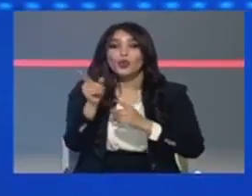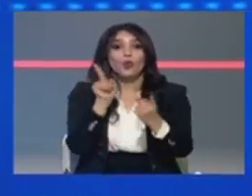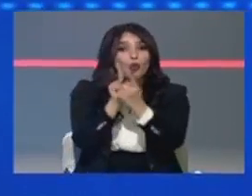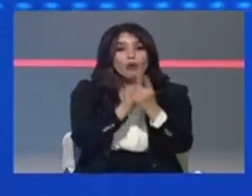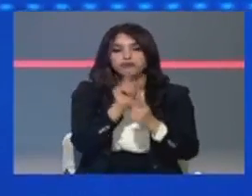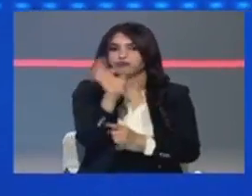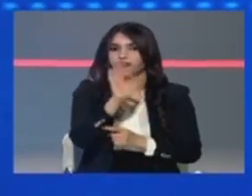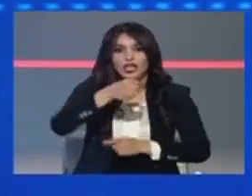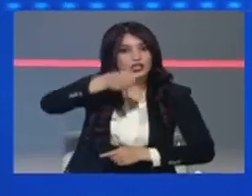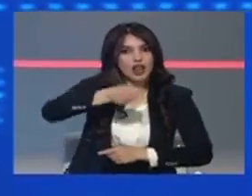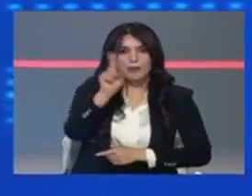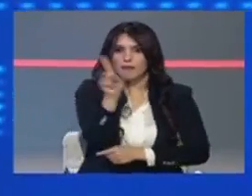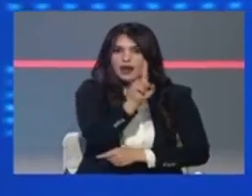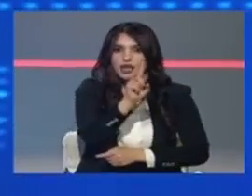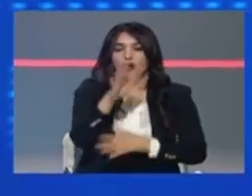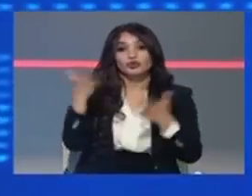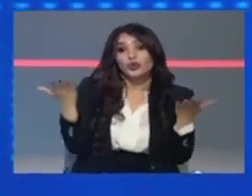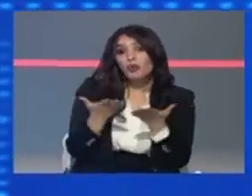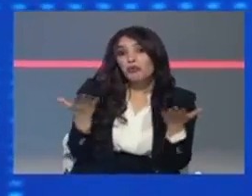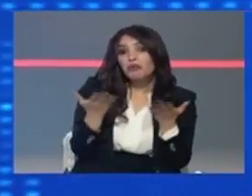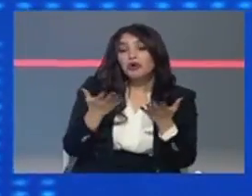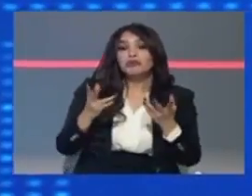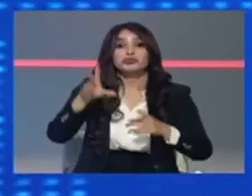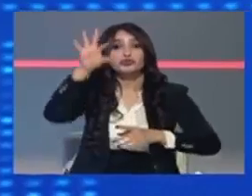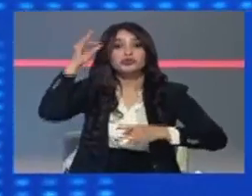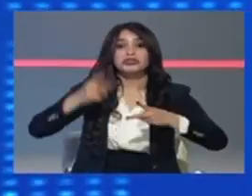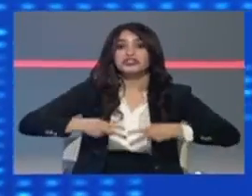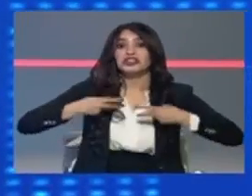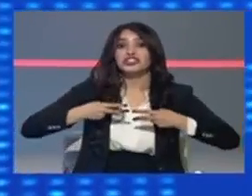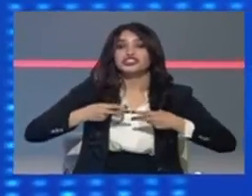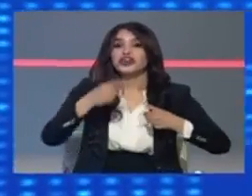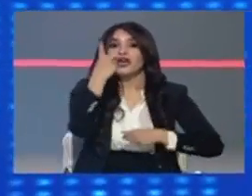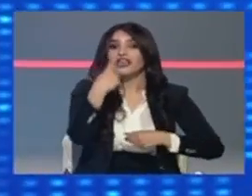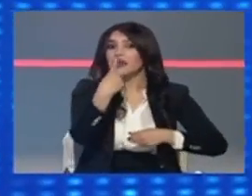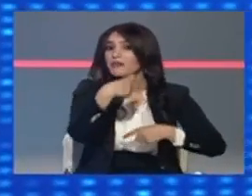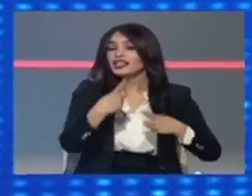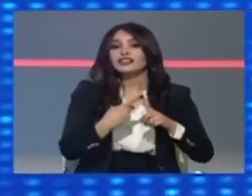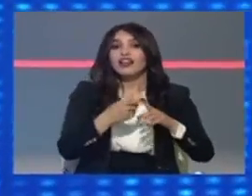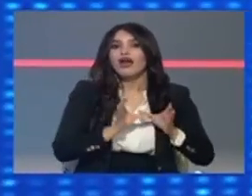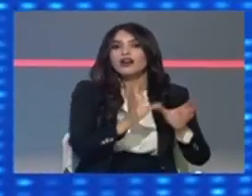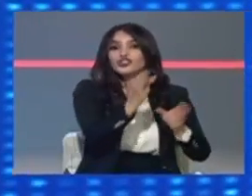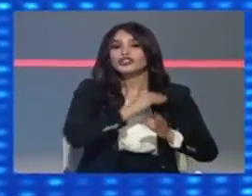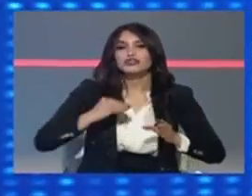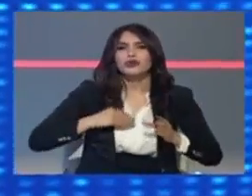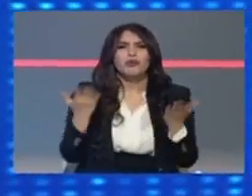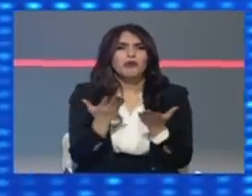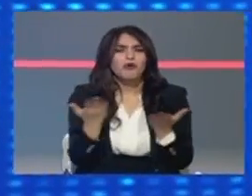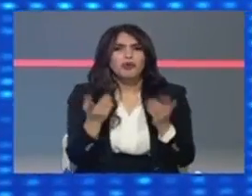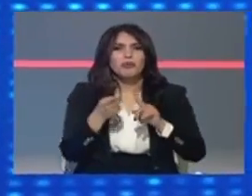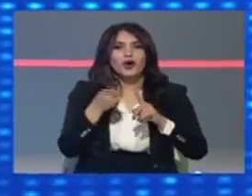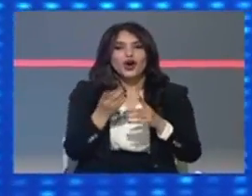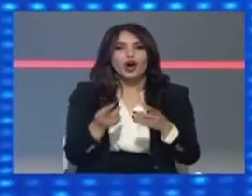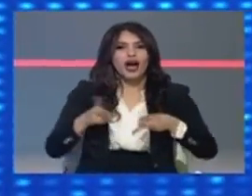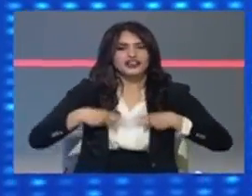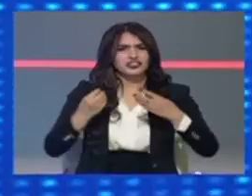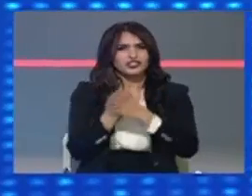حتى مصافحات. إذن كيف يقضي التونسي أيام الحجر الصحي؟ وأي تأثير لنمط الحياة الجديد على